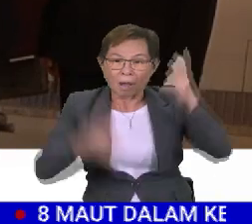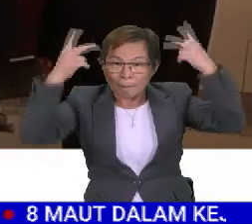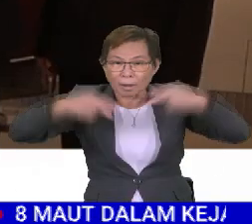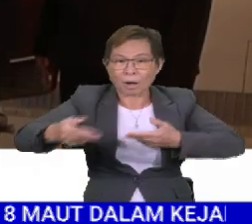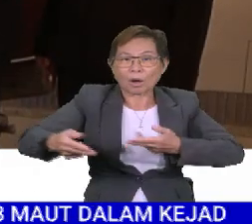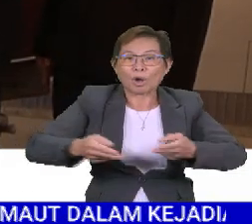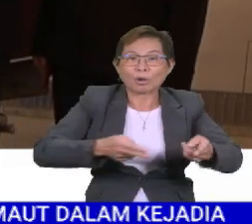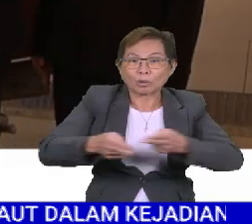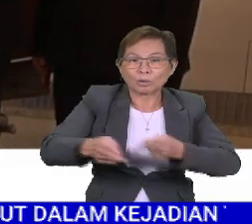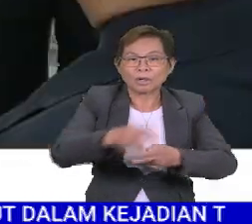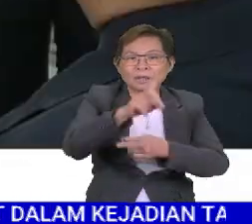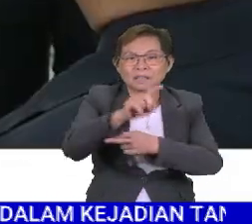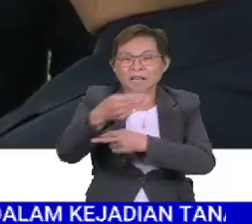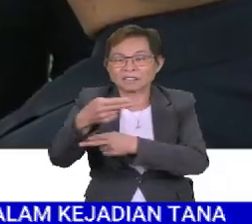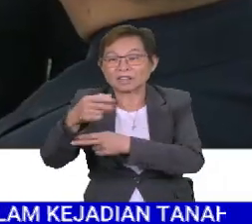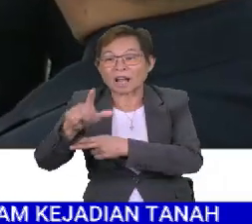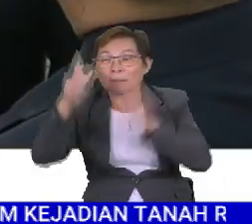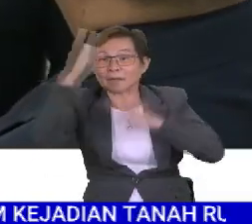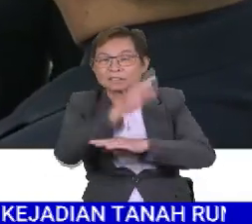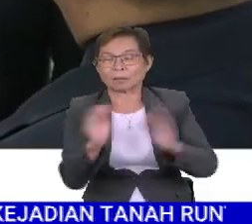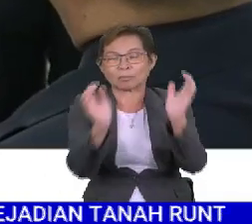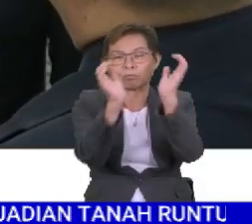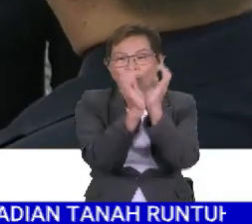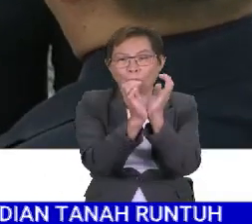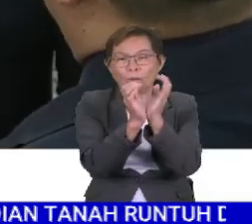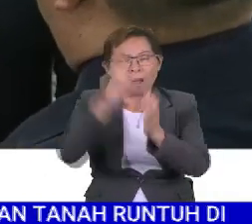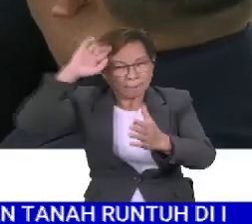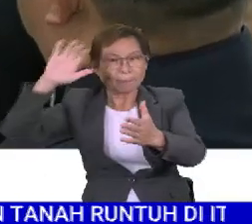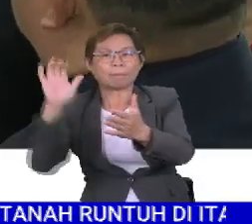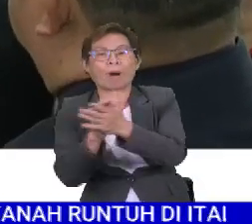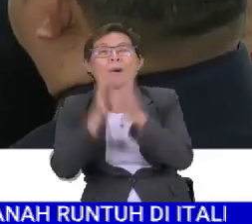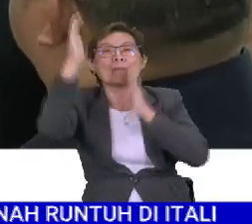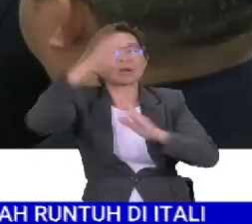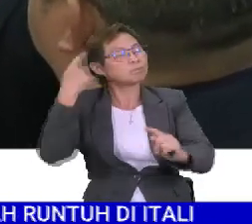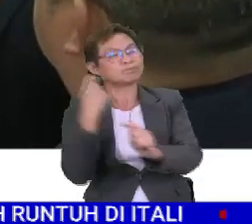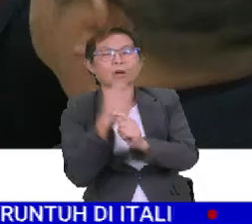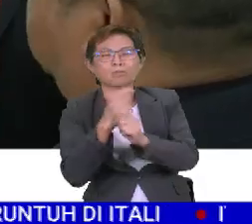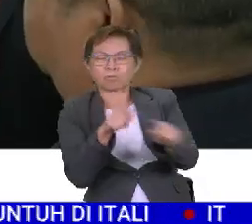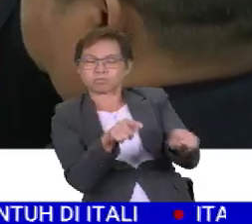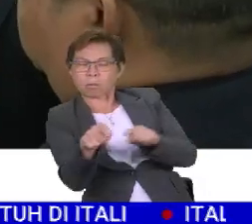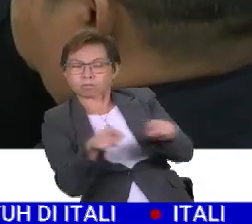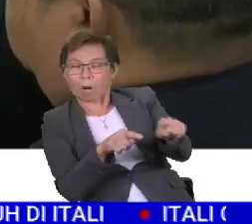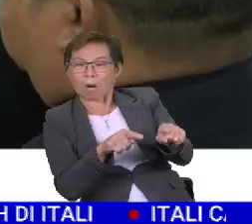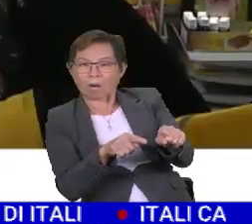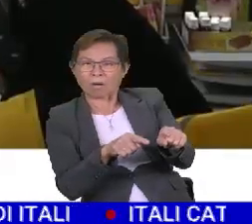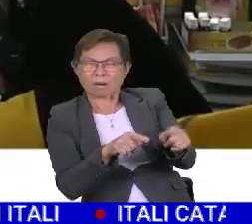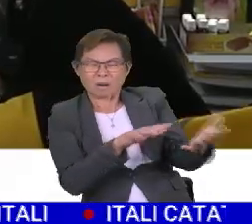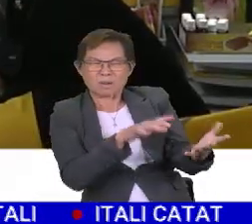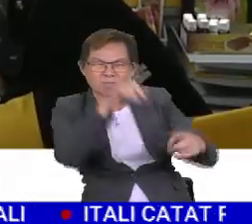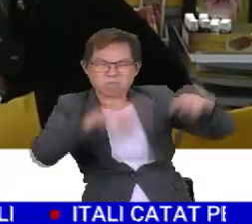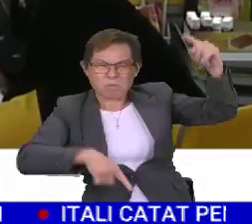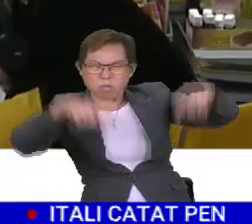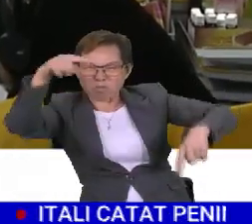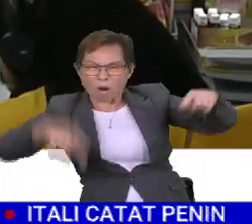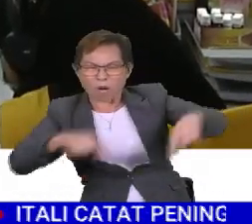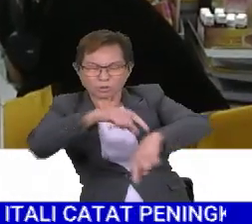Pengarah urusan DHL Express Malaysia dan Brunei, Julian Neo, pula yakin Malaysia kekal berdaya saing di sebalik ketidaktentuan